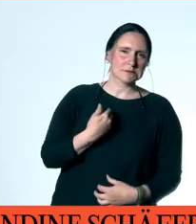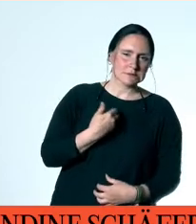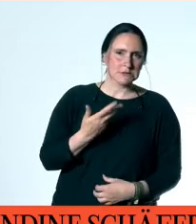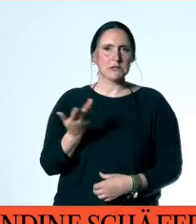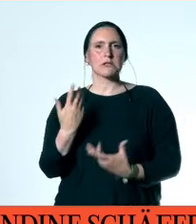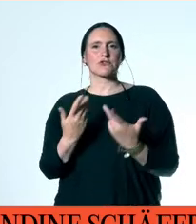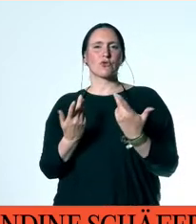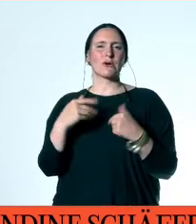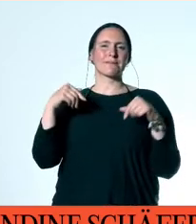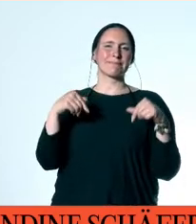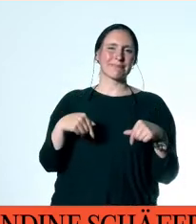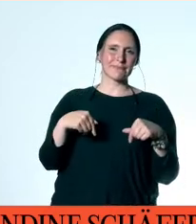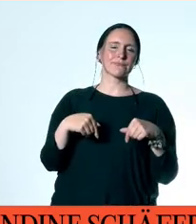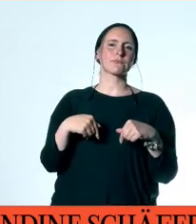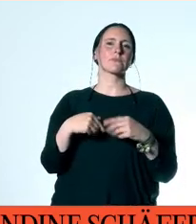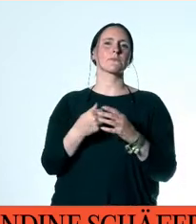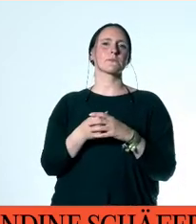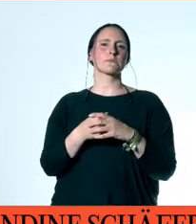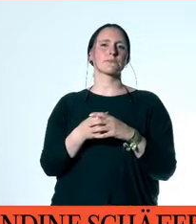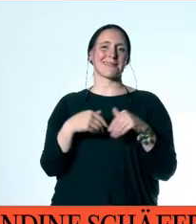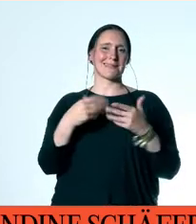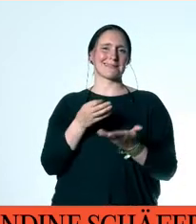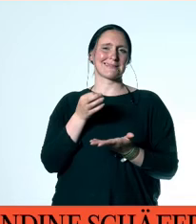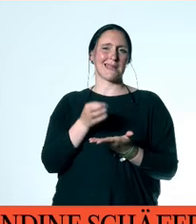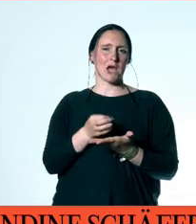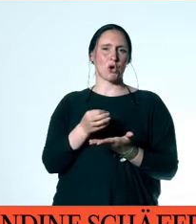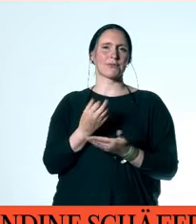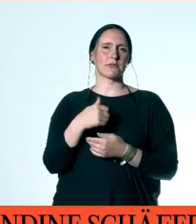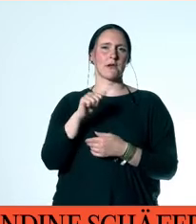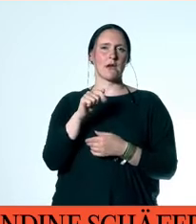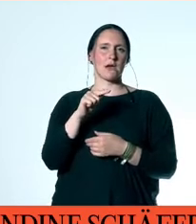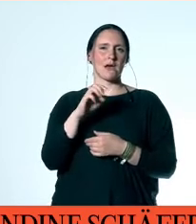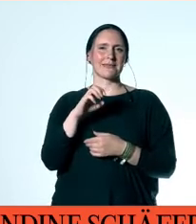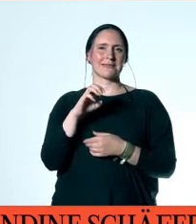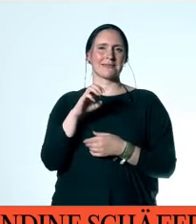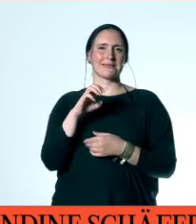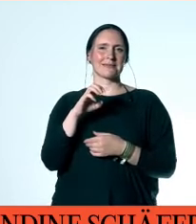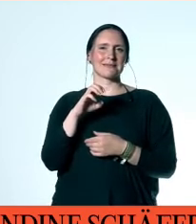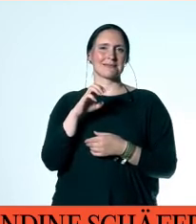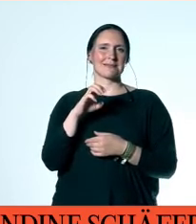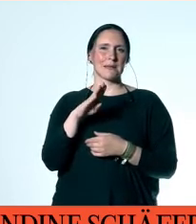damit auch zu einem Empowerment der Communities, der indigenen Communities beizutragen.